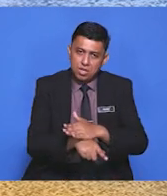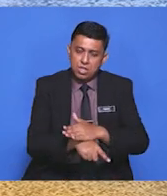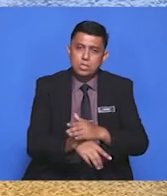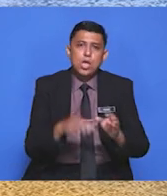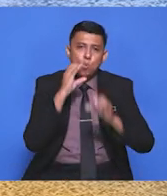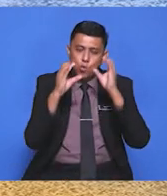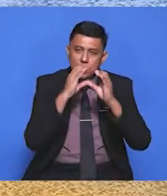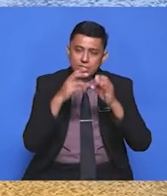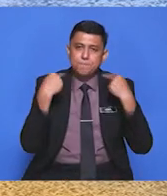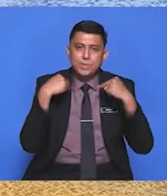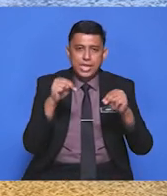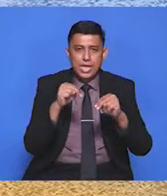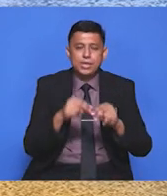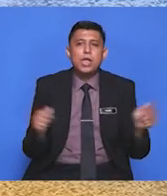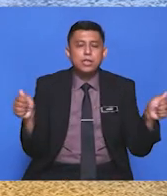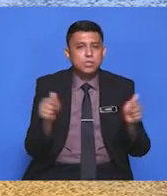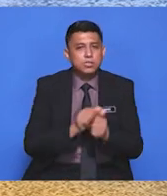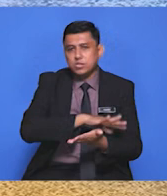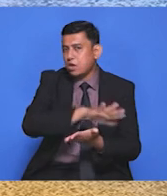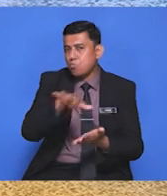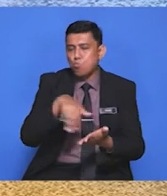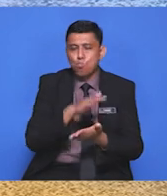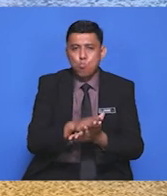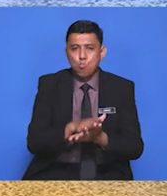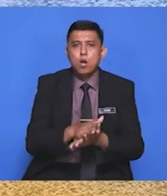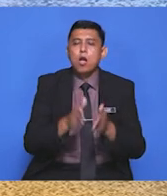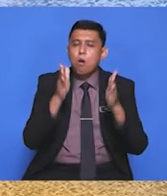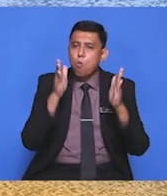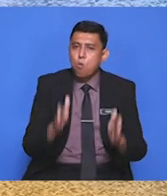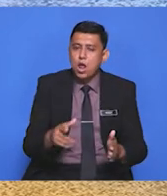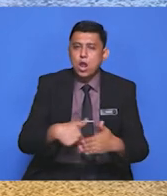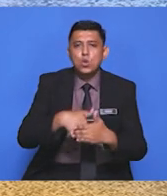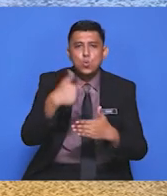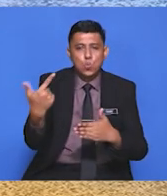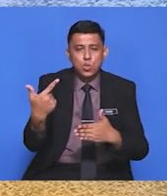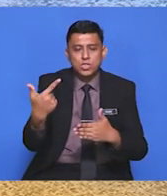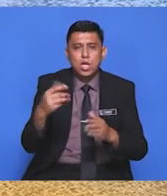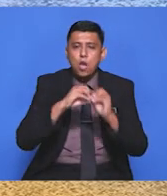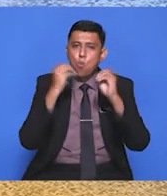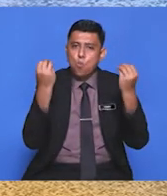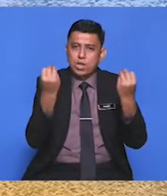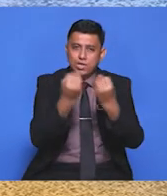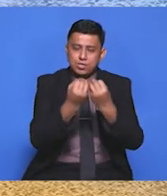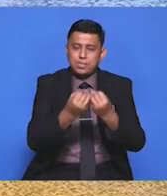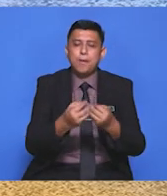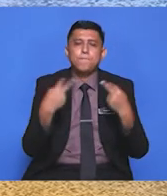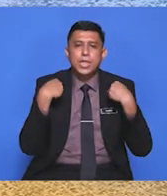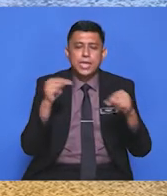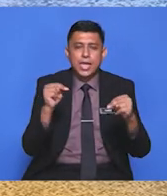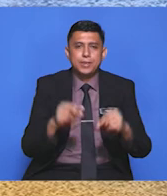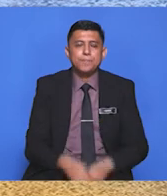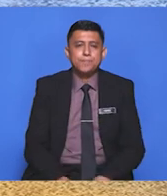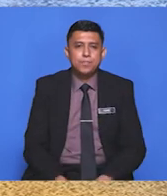komunikasi perniagaan dengan semua pihak di luar organisasi atau perniagaan